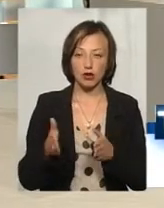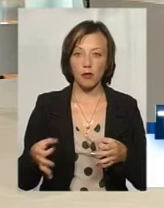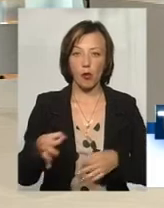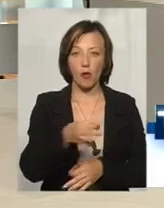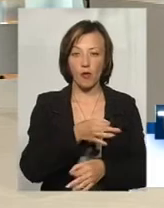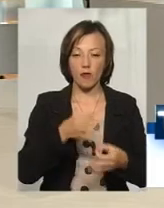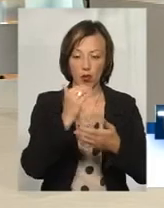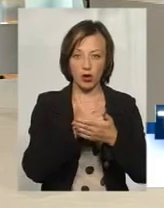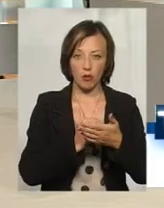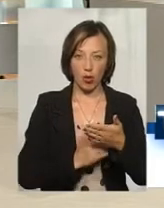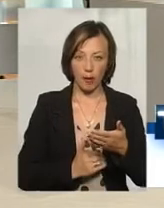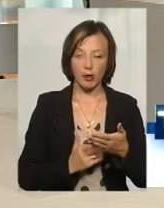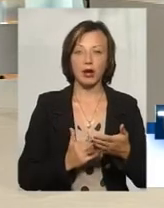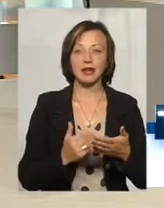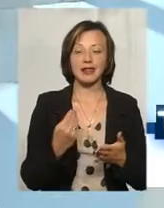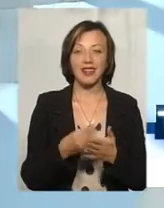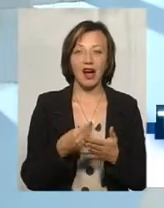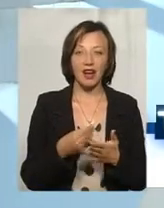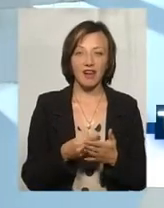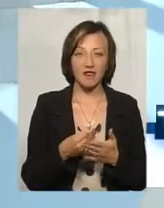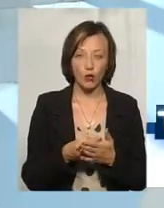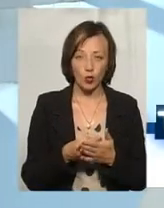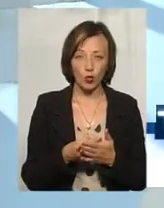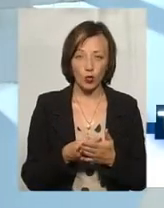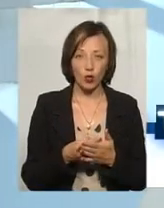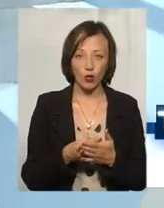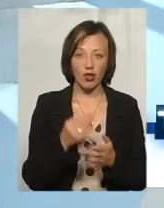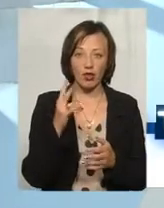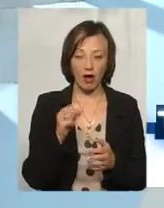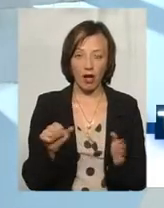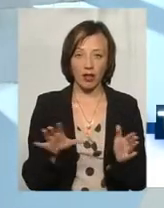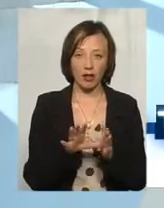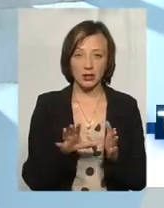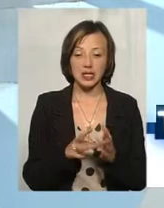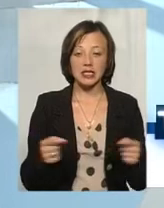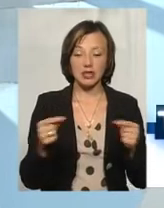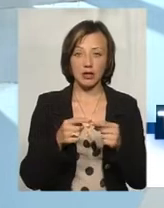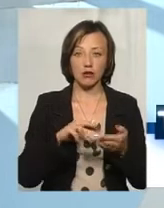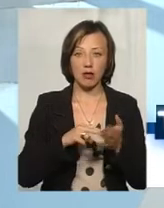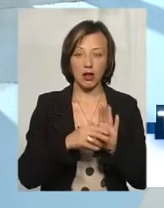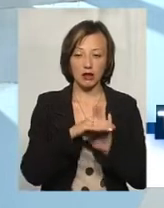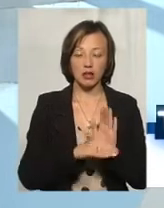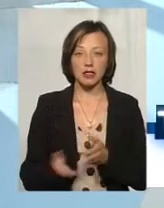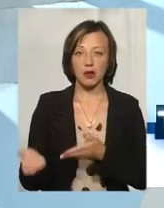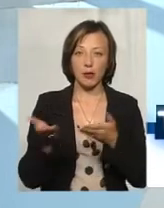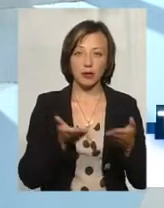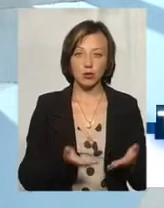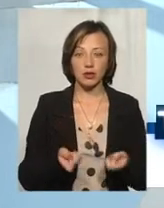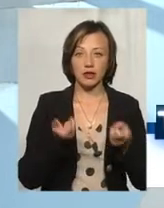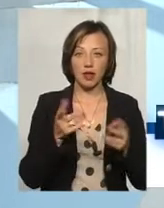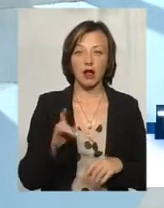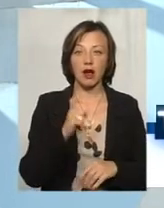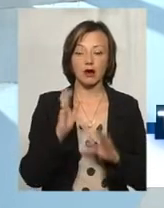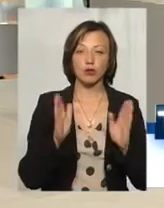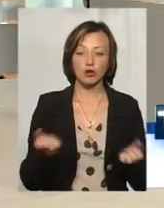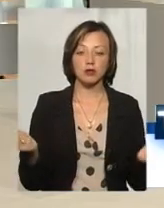обговорень саме тарифу. І у нас згідно план графіка запрошується теж, ми декілька раз